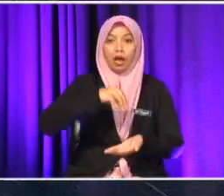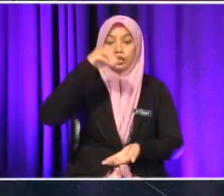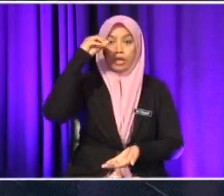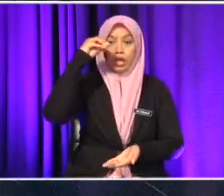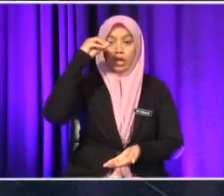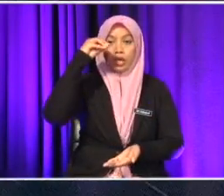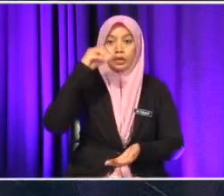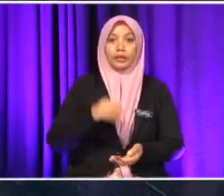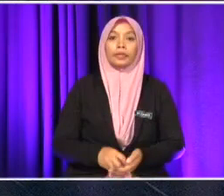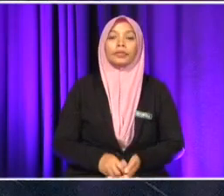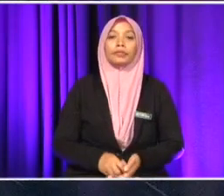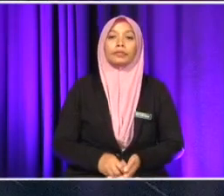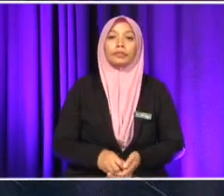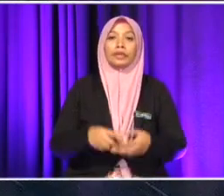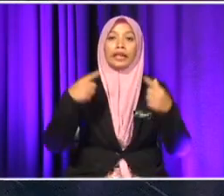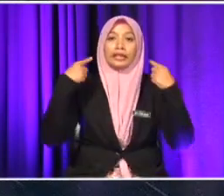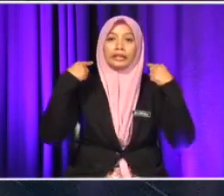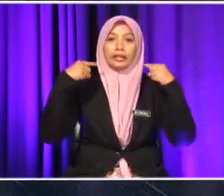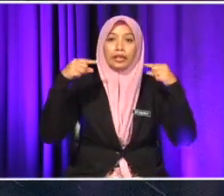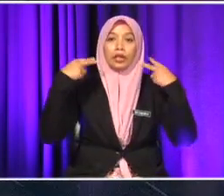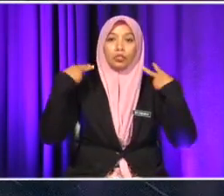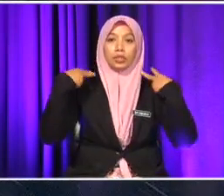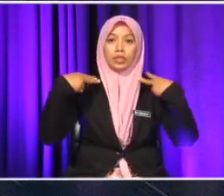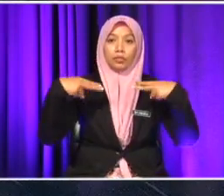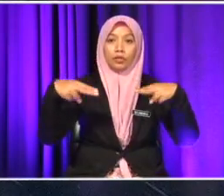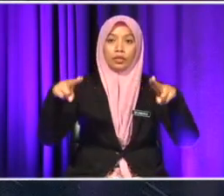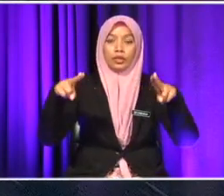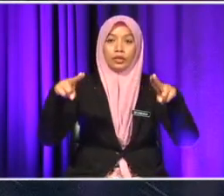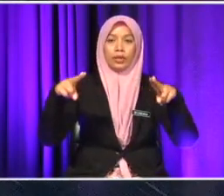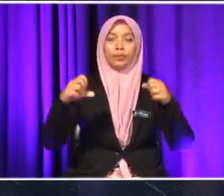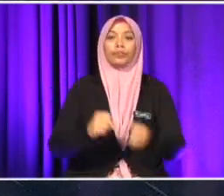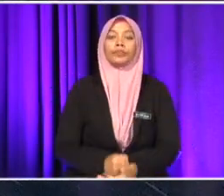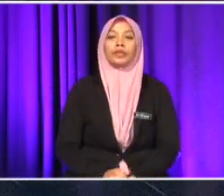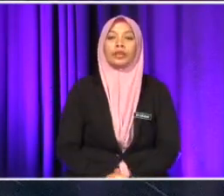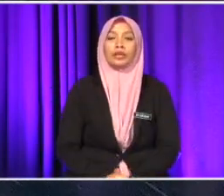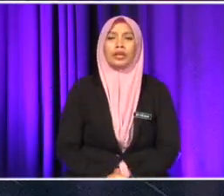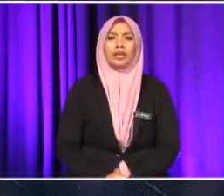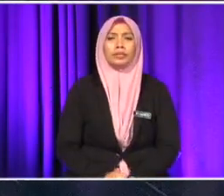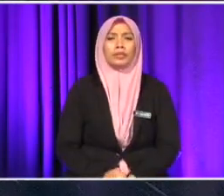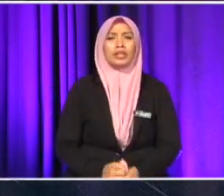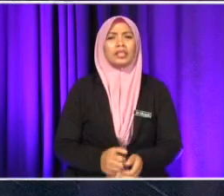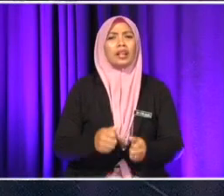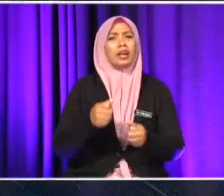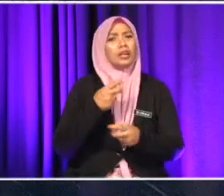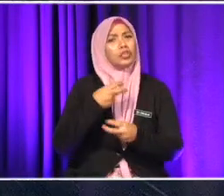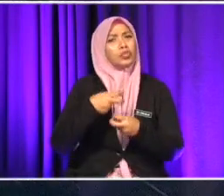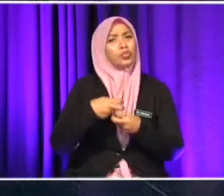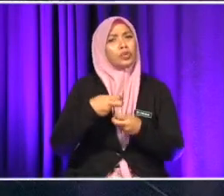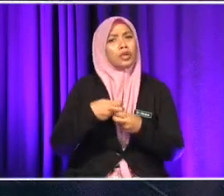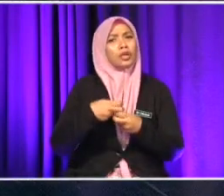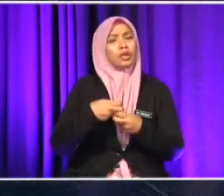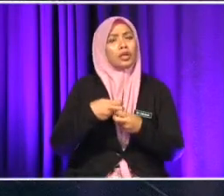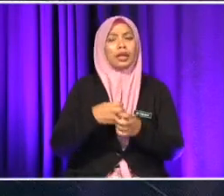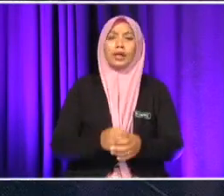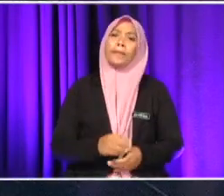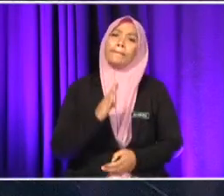terutamanya bab fungsi perniagaan nih Betul tuh Mbak fungsi peniagaan ini agak sukar sebenarnya covid ee sebenarnya tidak ada